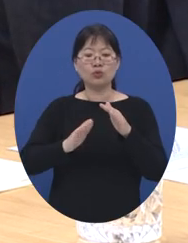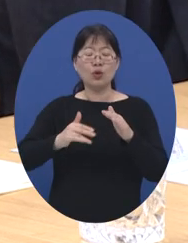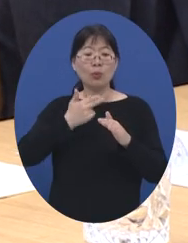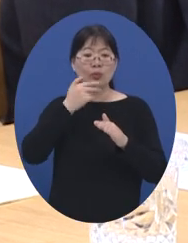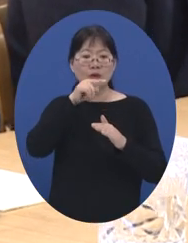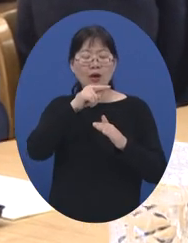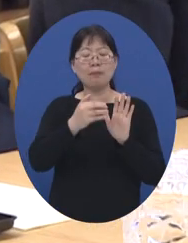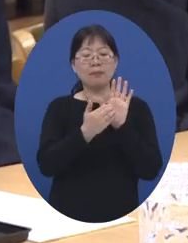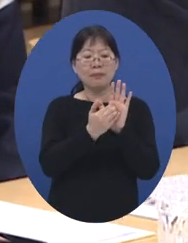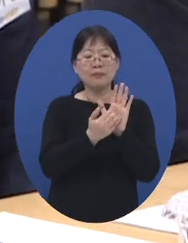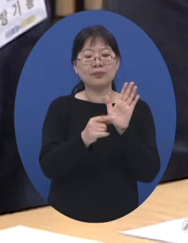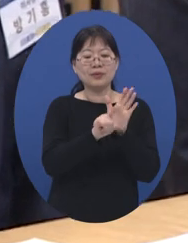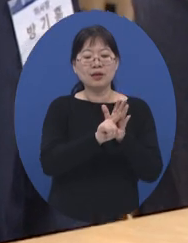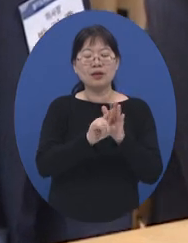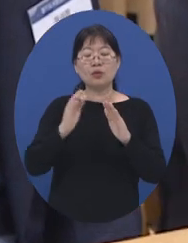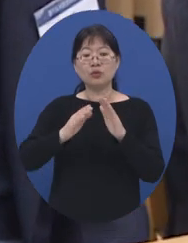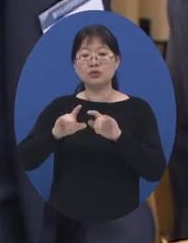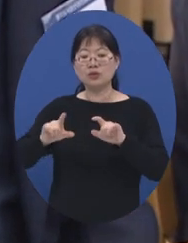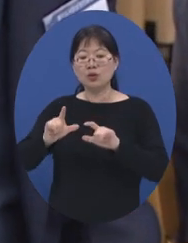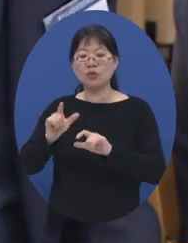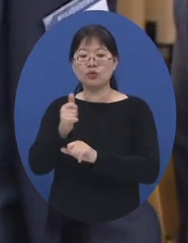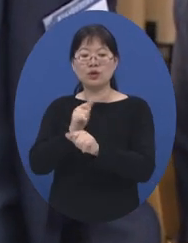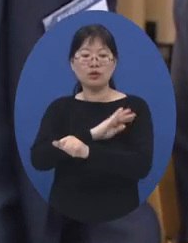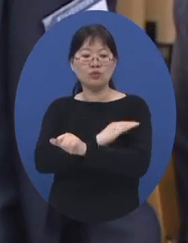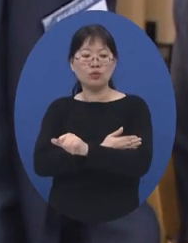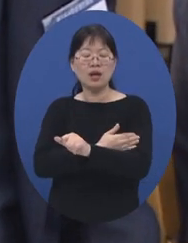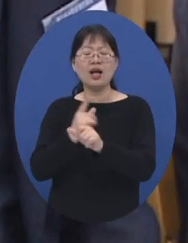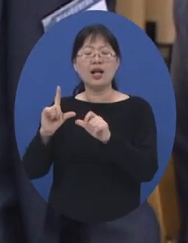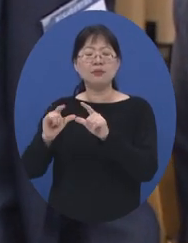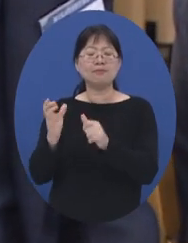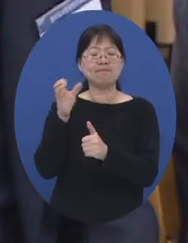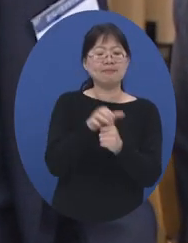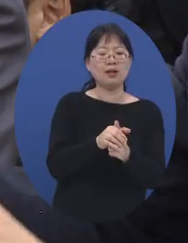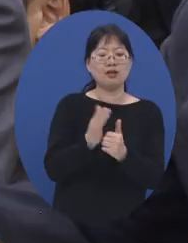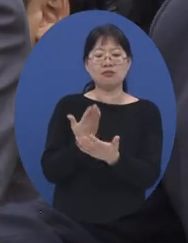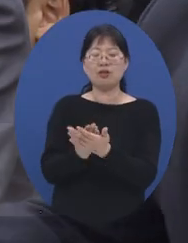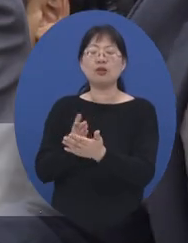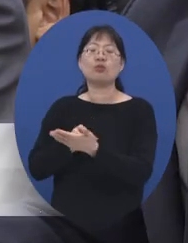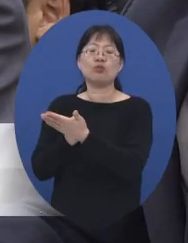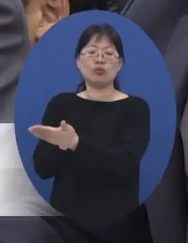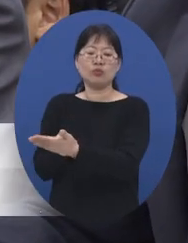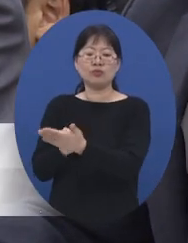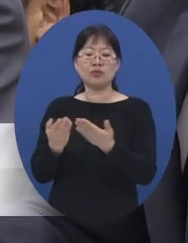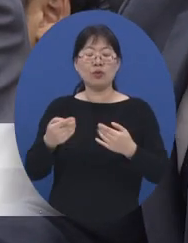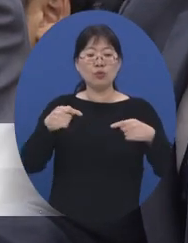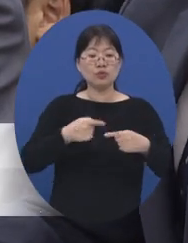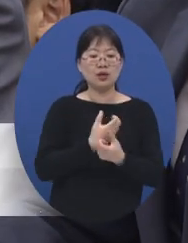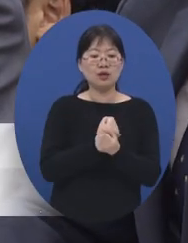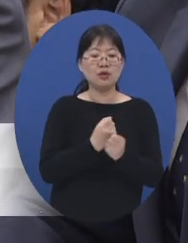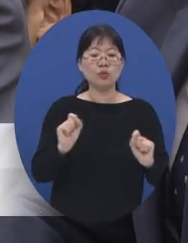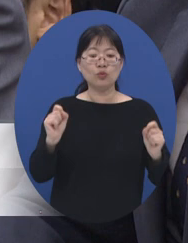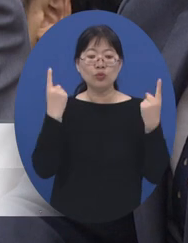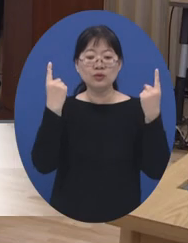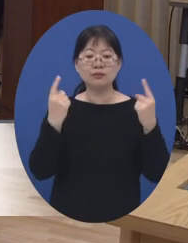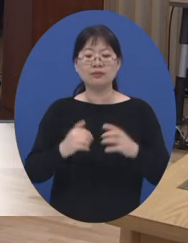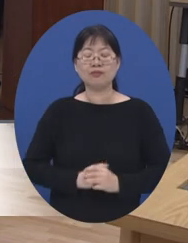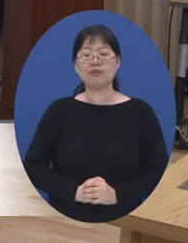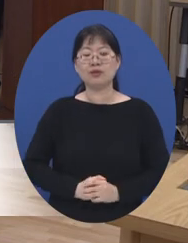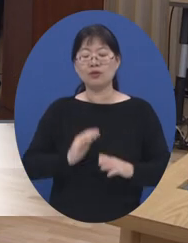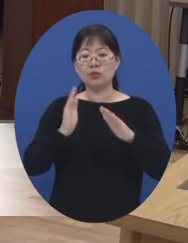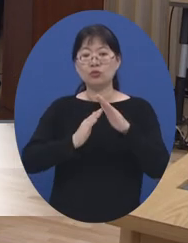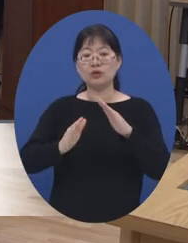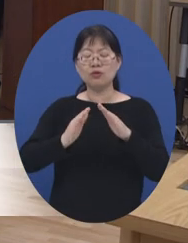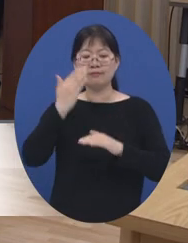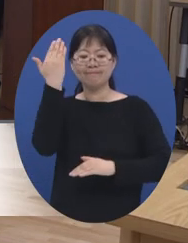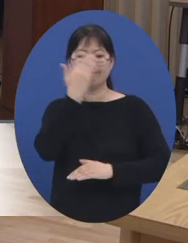할 수 없도록 하겠다며 공정의 권한 일부를 위임해 줄 것을 요청했습니다. 업무 협약 체결과 함께 경기도는 공정하고